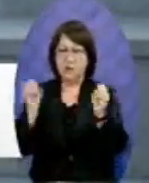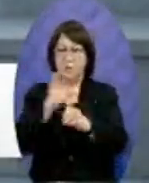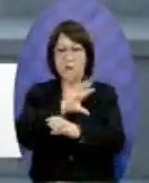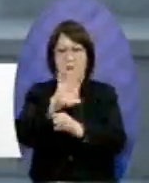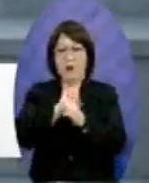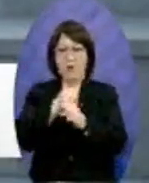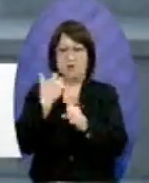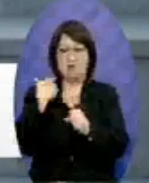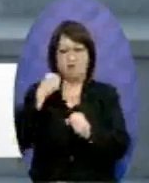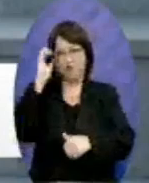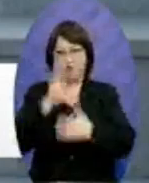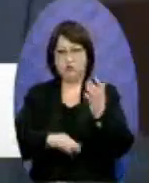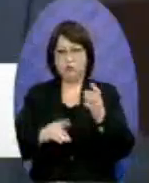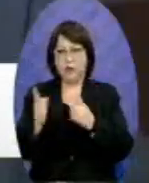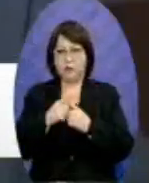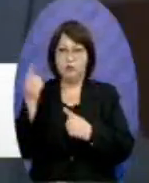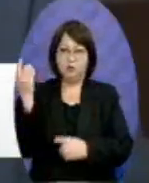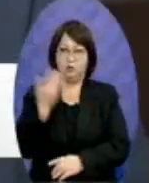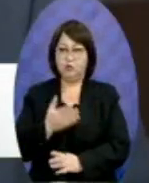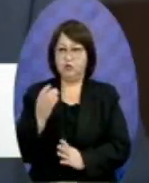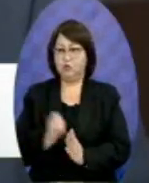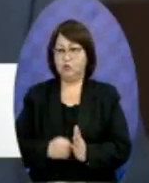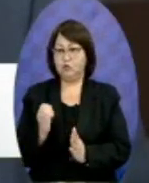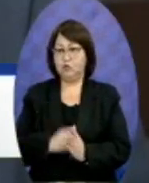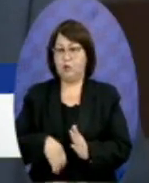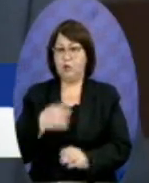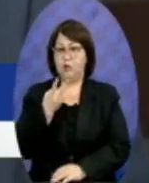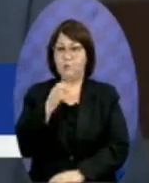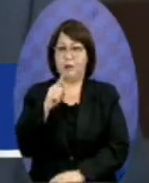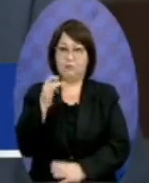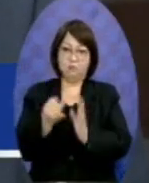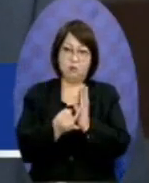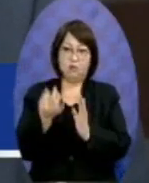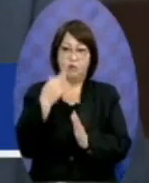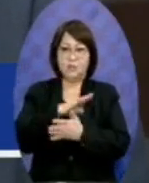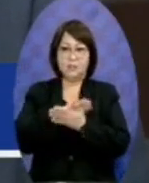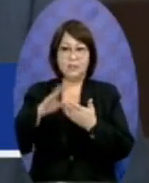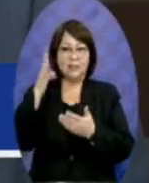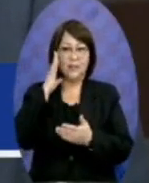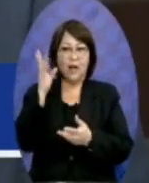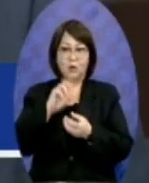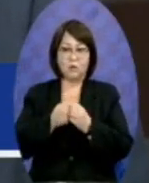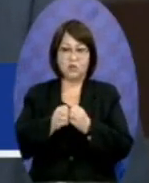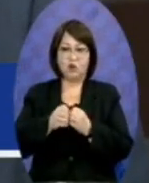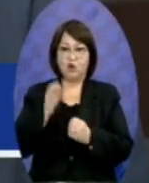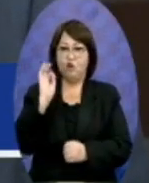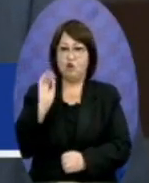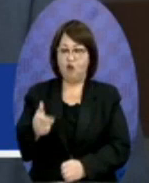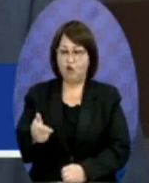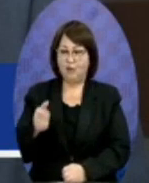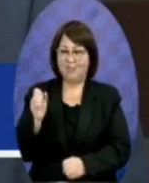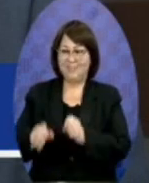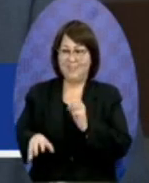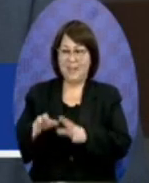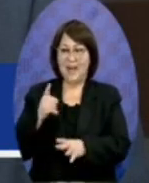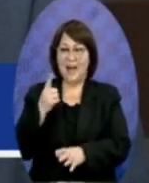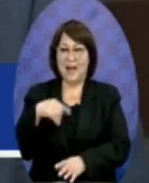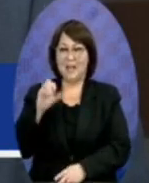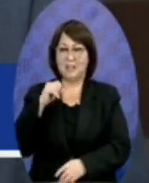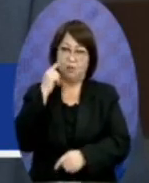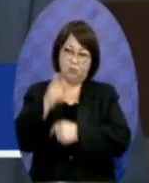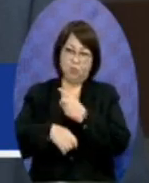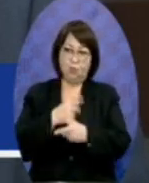хариуцлага тооцдог байна. Өнгөрсөн 2017 онд батл шинжилэн найруулагдаж батлагдсан хоккейгийн тухай хуульд энэ залт